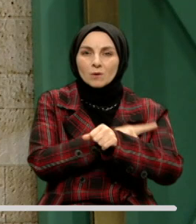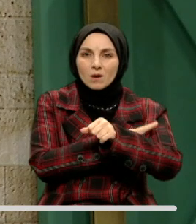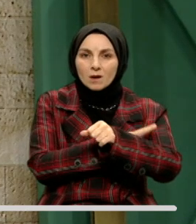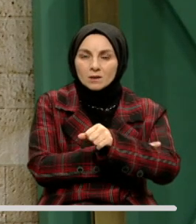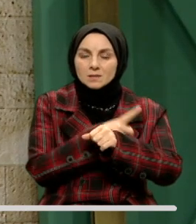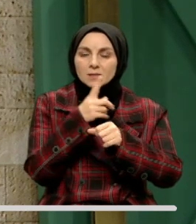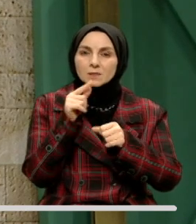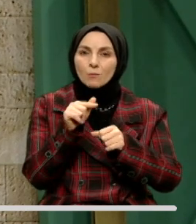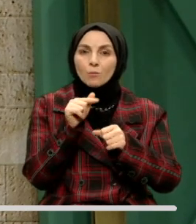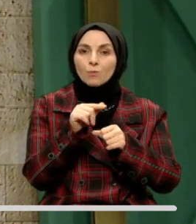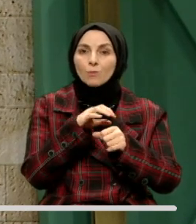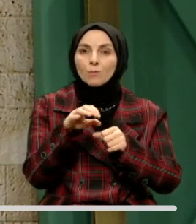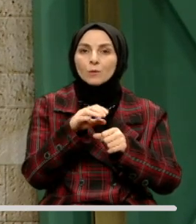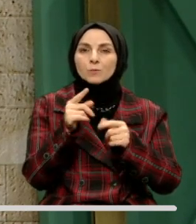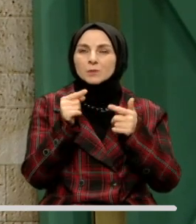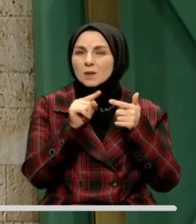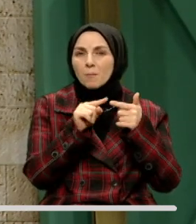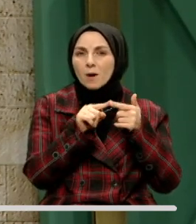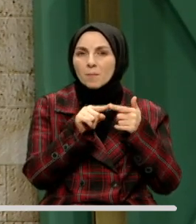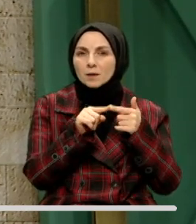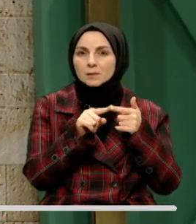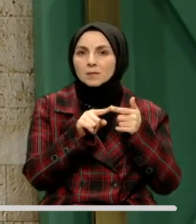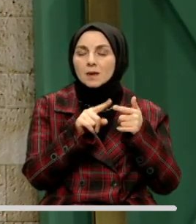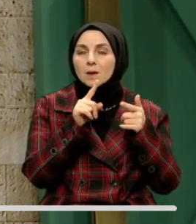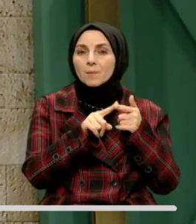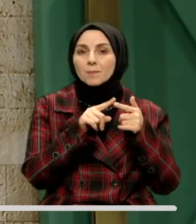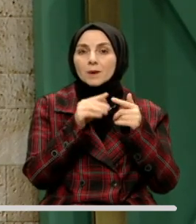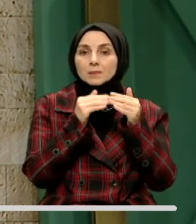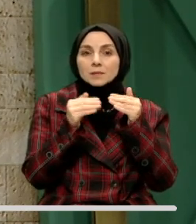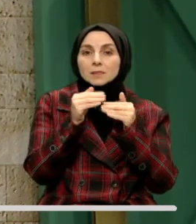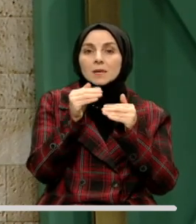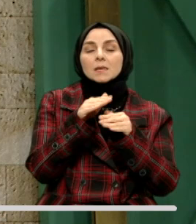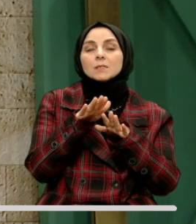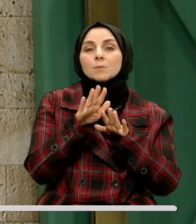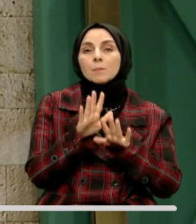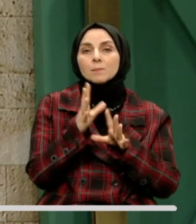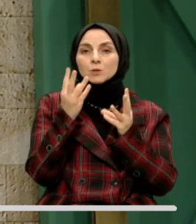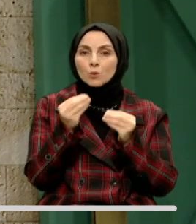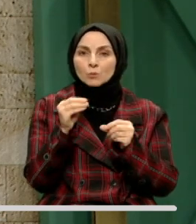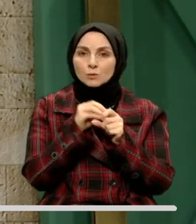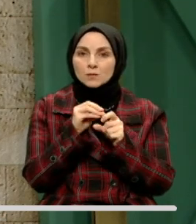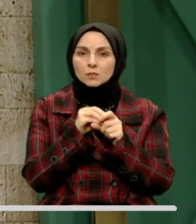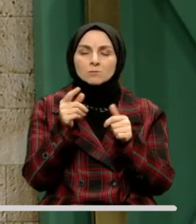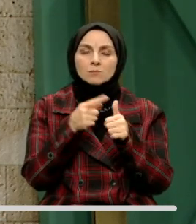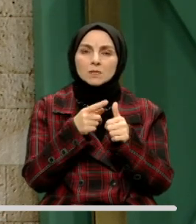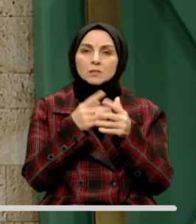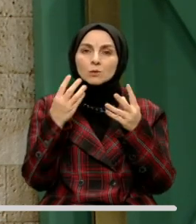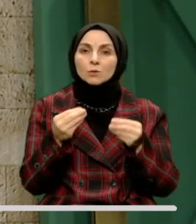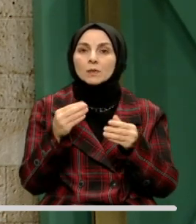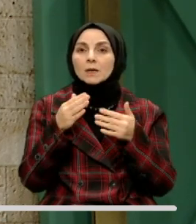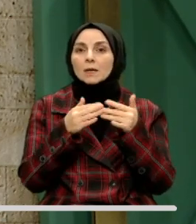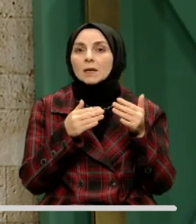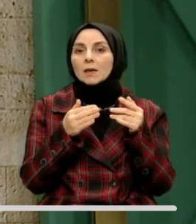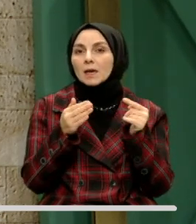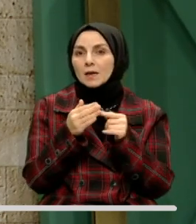kas dediğimiz alan parmakları. Parmakları henüz gelişmemiş olduğu için birinci aşama biz ne veriyoruz eline? Mesela